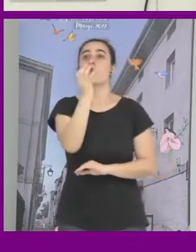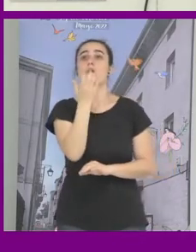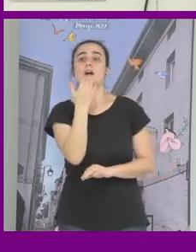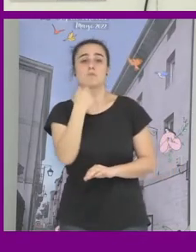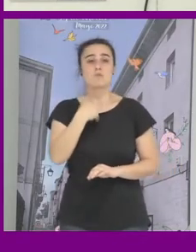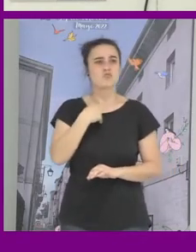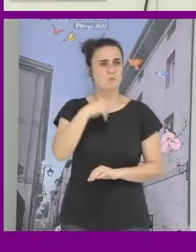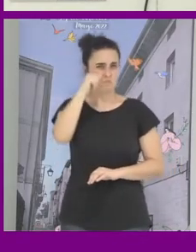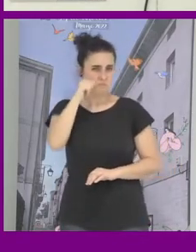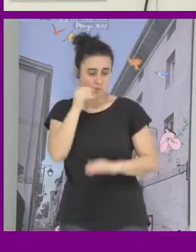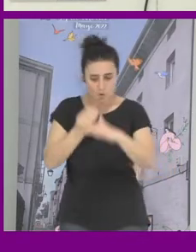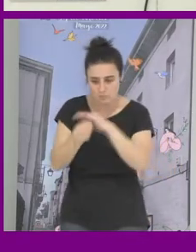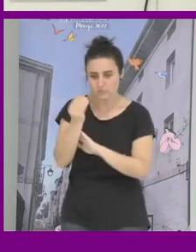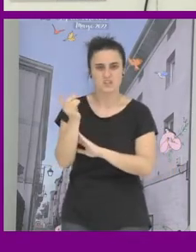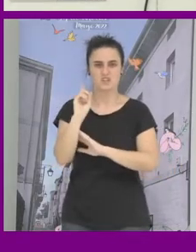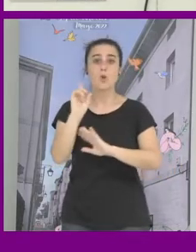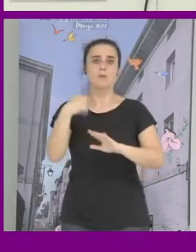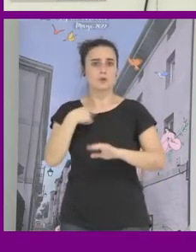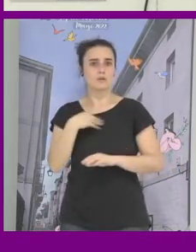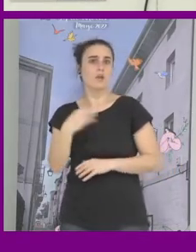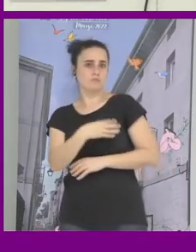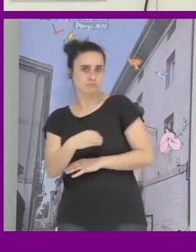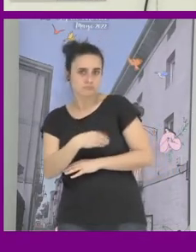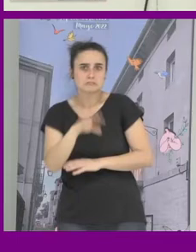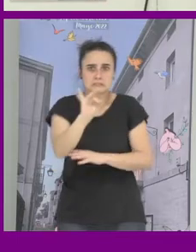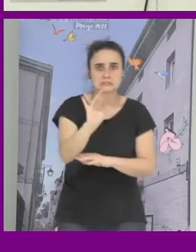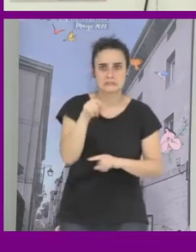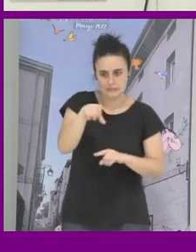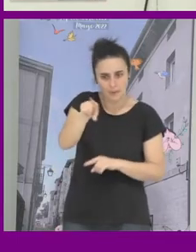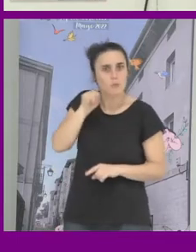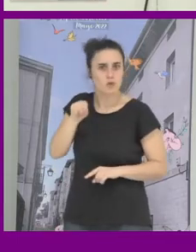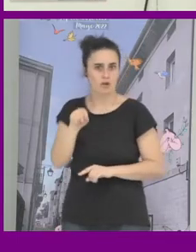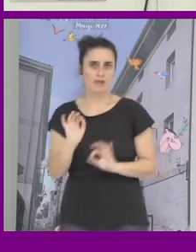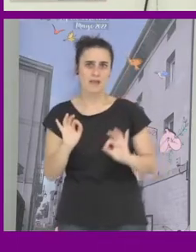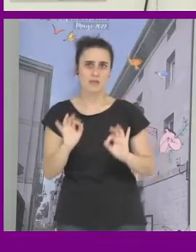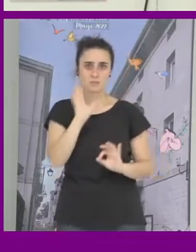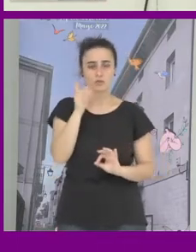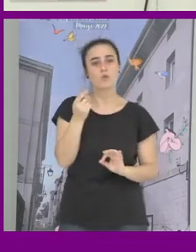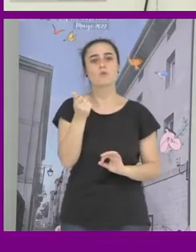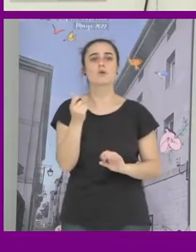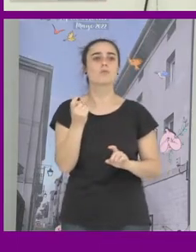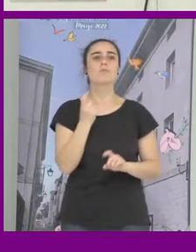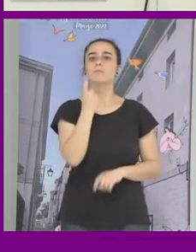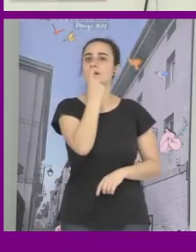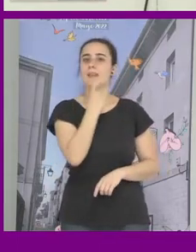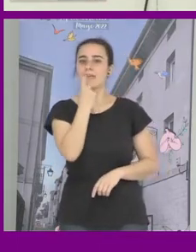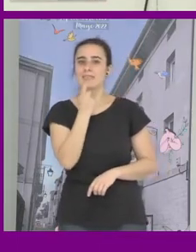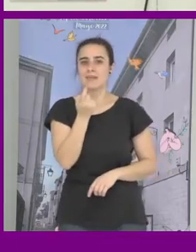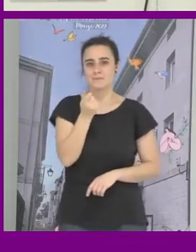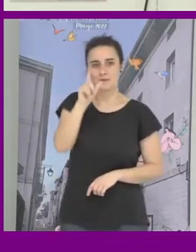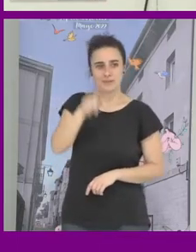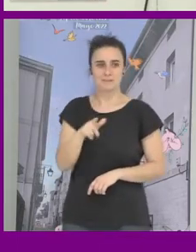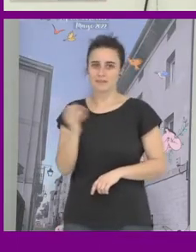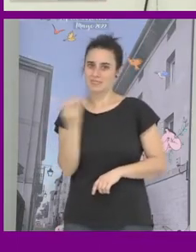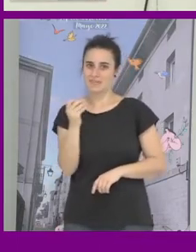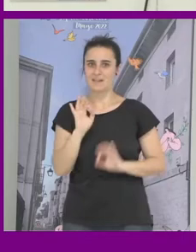erditzea bizi nahi, baina edoskitzea bizi nahi dut, eta hori ere, bada, aukera bat. Nik ustuz dela, leyenda urbana puntu bat daukan aukera bat, baina